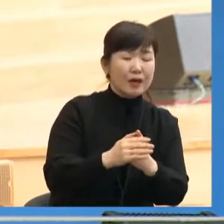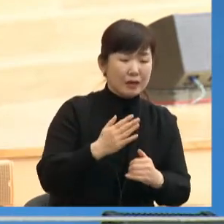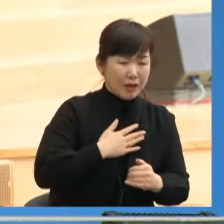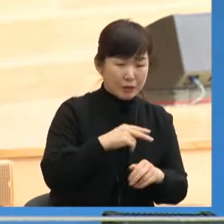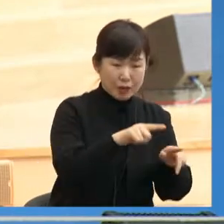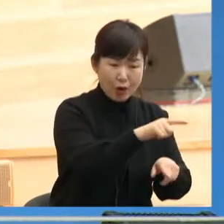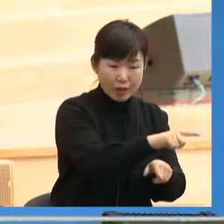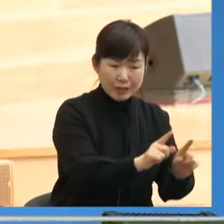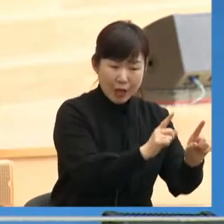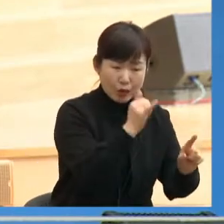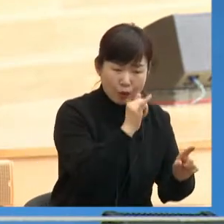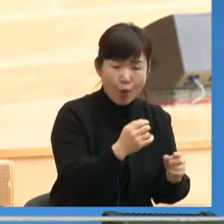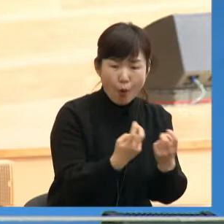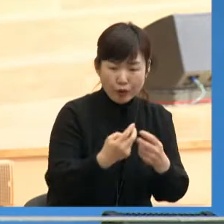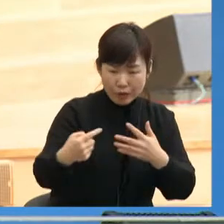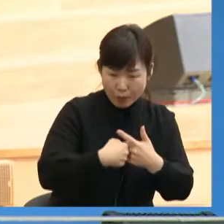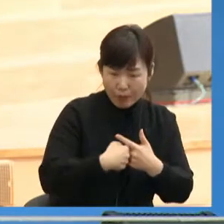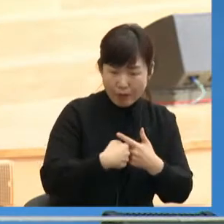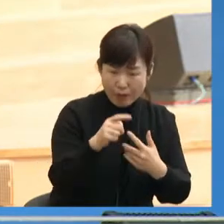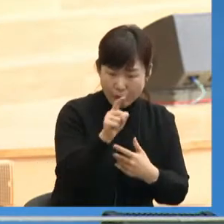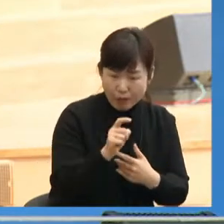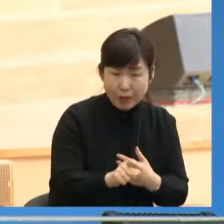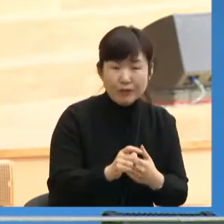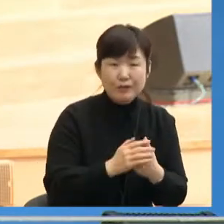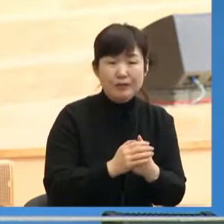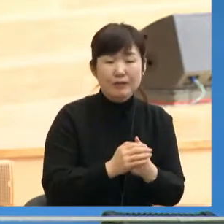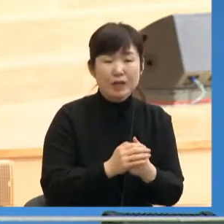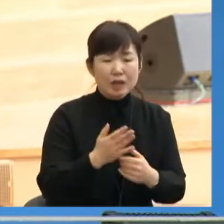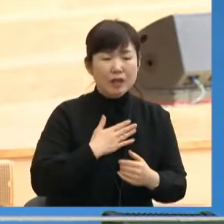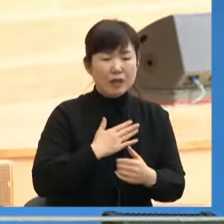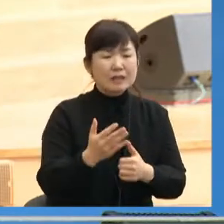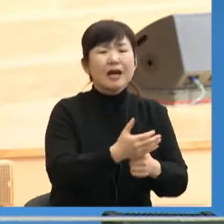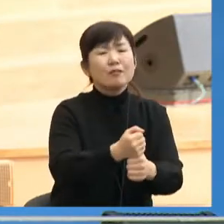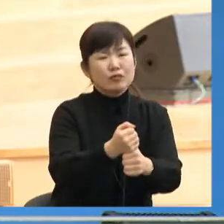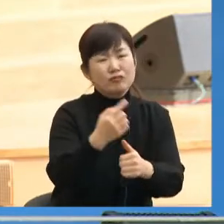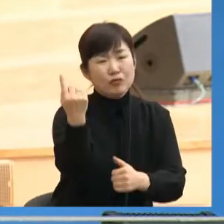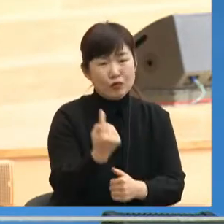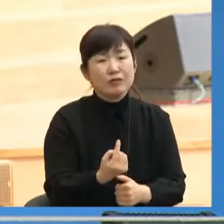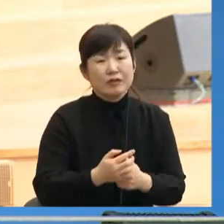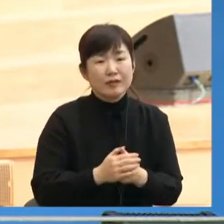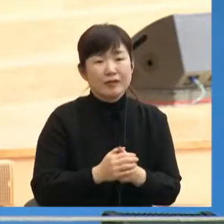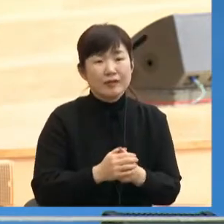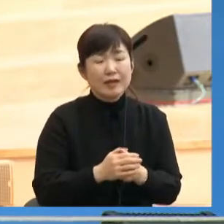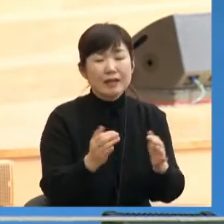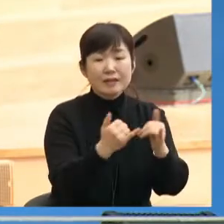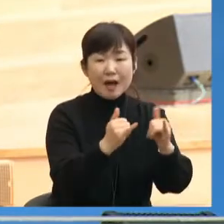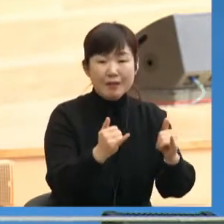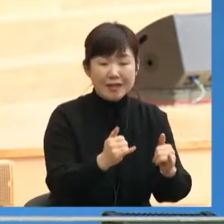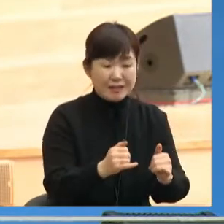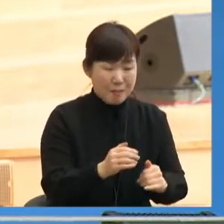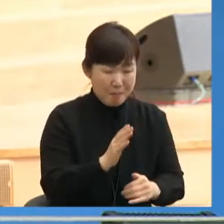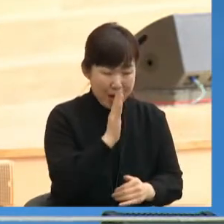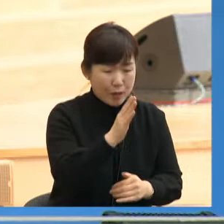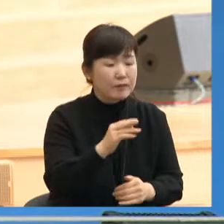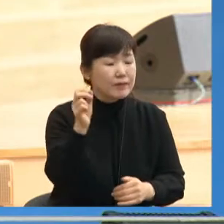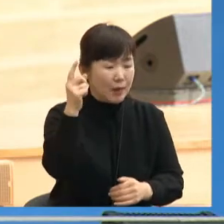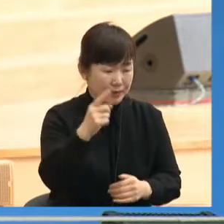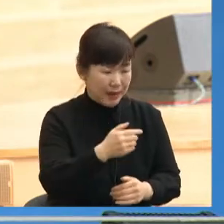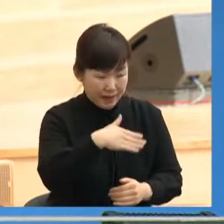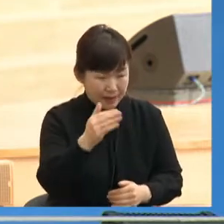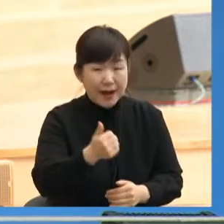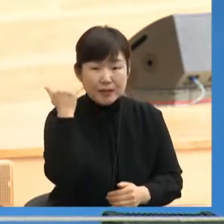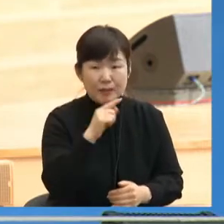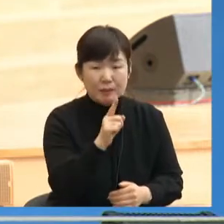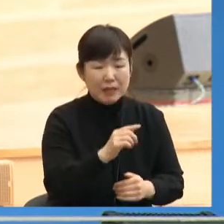살고 있다는 사실을 또 어떻게 알았는지 자신을 잡으러 왔어요. 사람들이 당장 다윗에게 가자고 합니다. 그